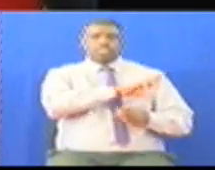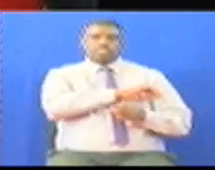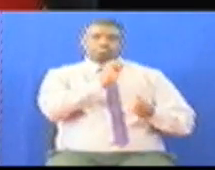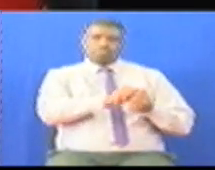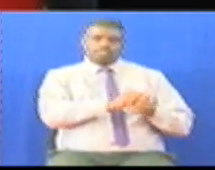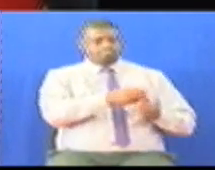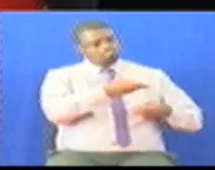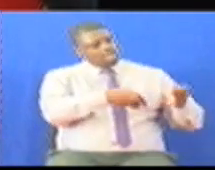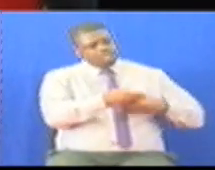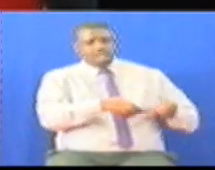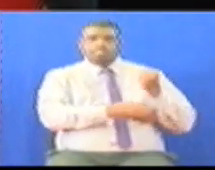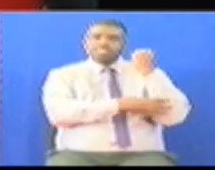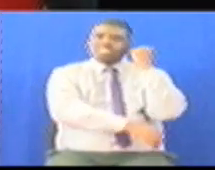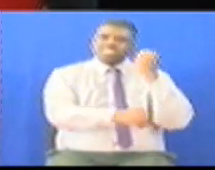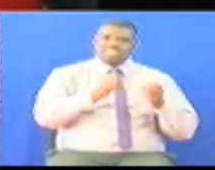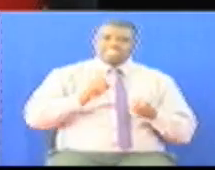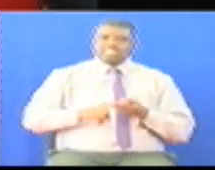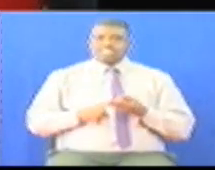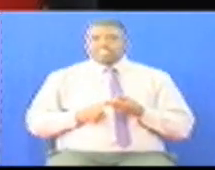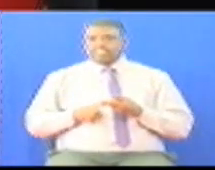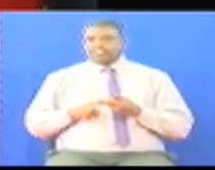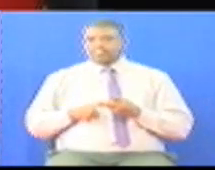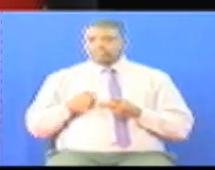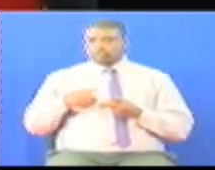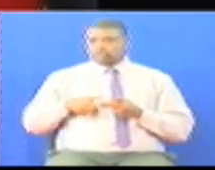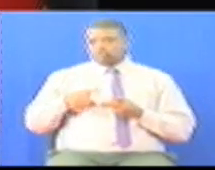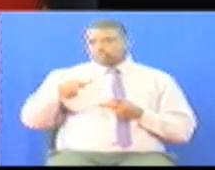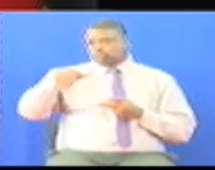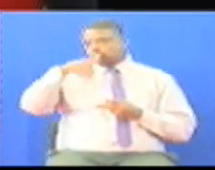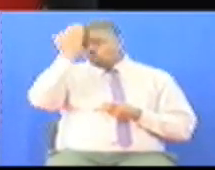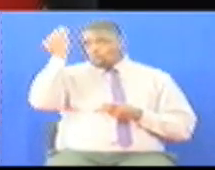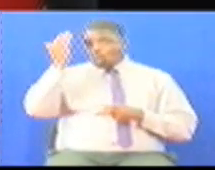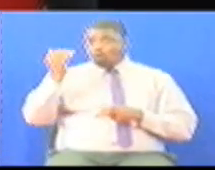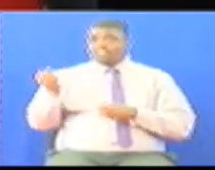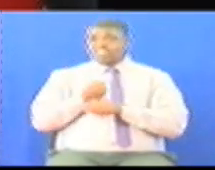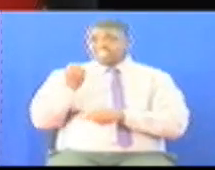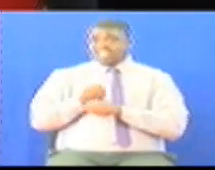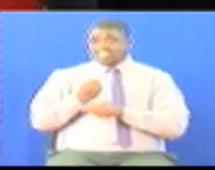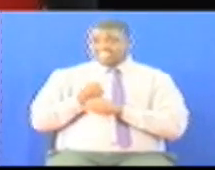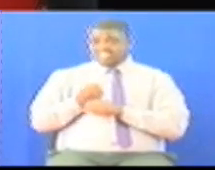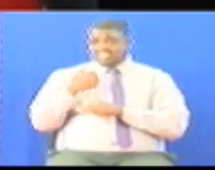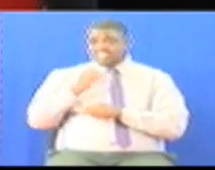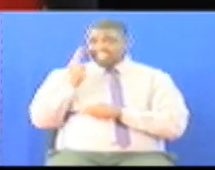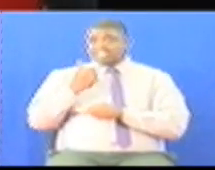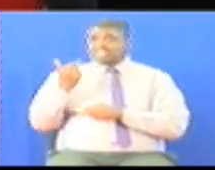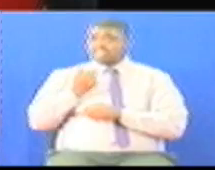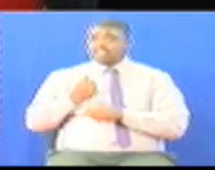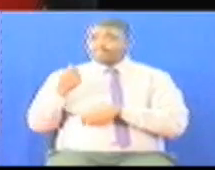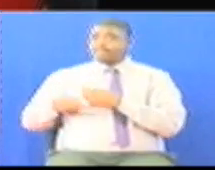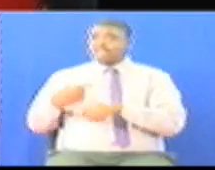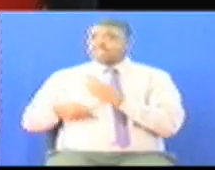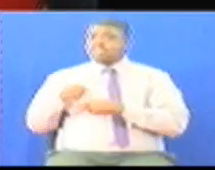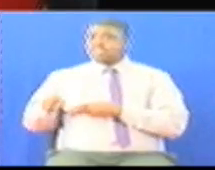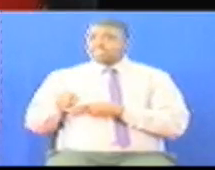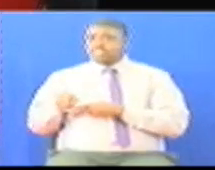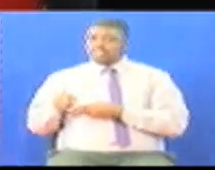ya wanyonge Mkurabita, na chuo cha utumishi wa umma Tanzania TPSC. Mafanuzi ya miradi hiyo unapatikana katika ukurasa